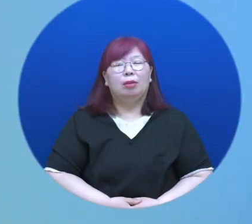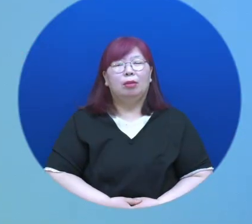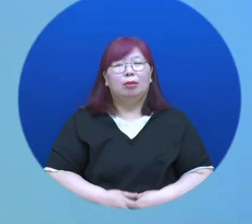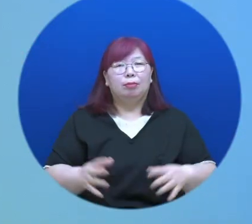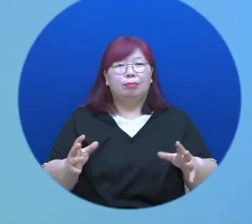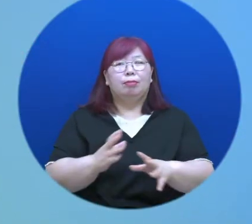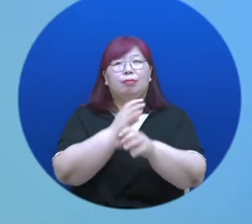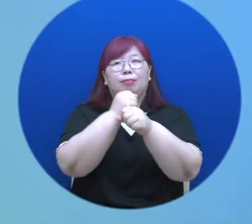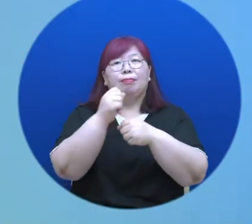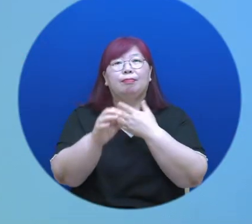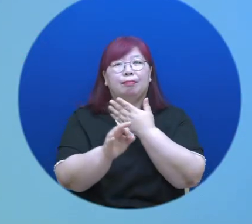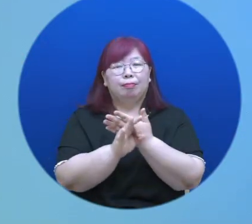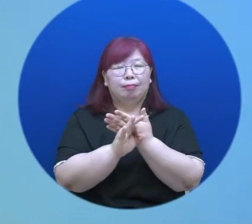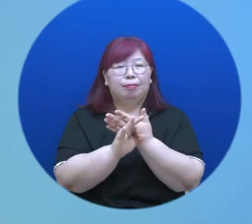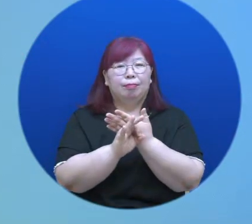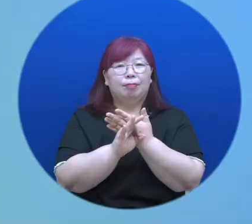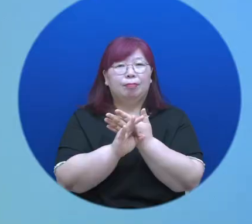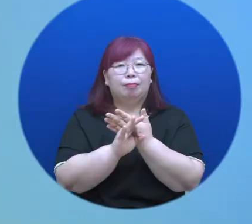볼까요?